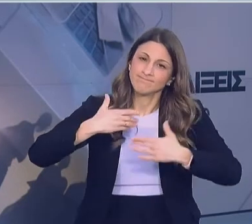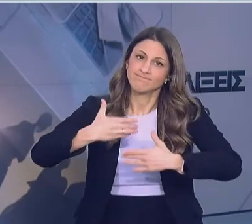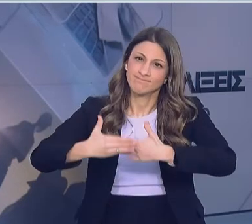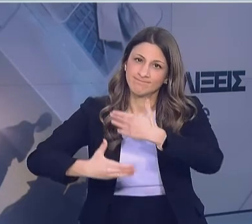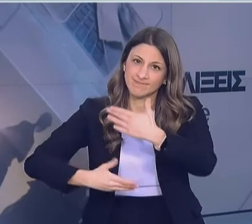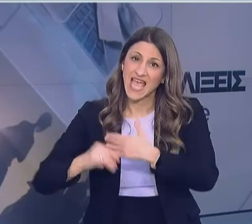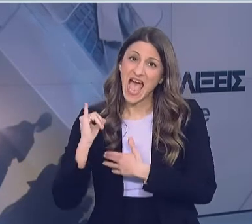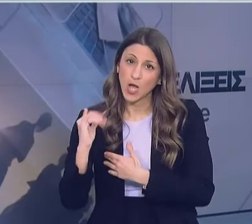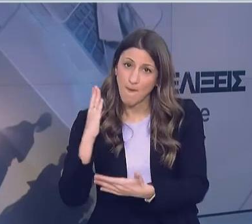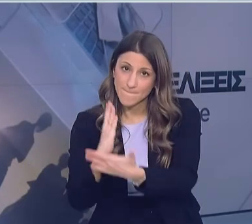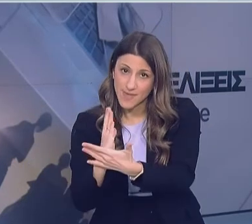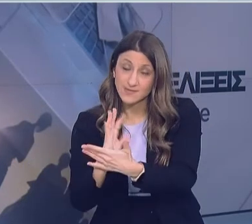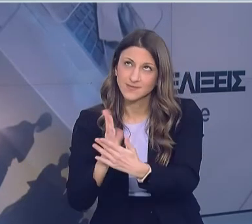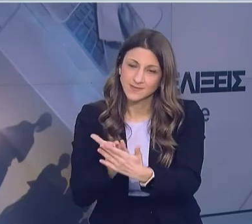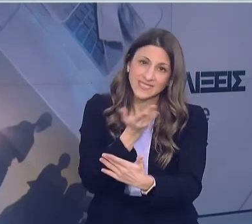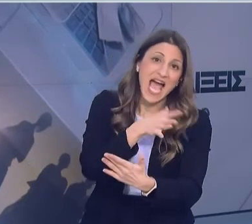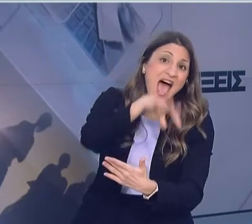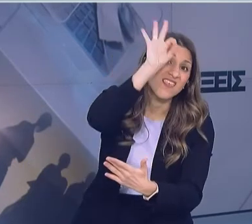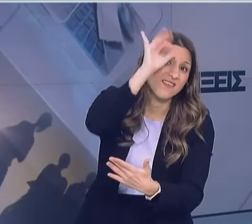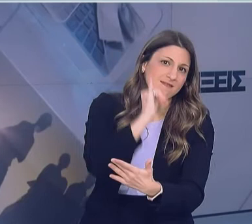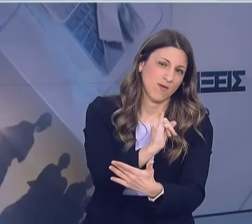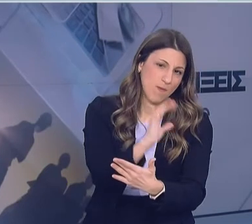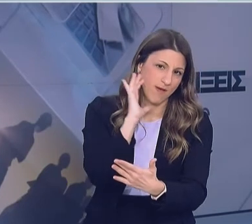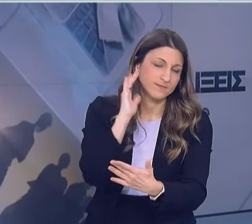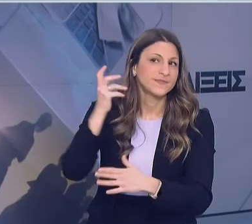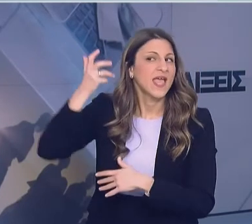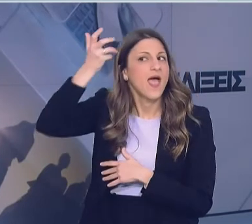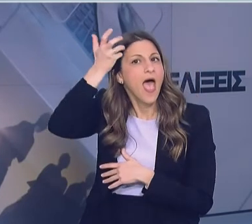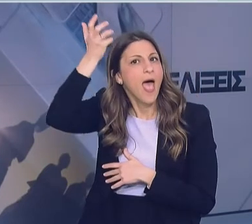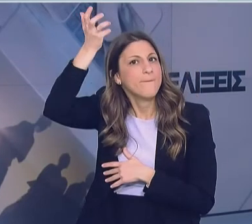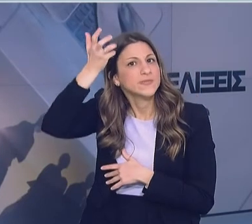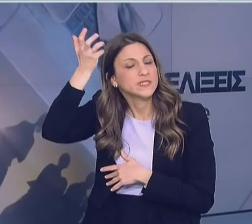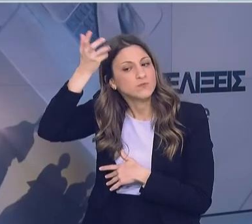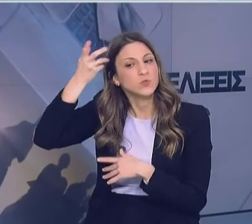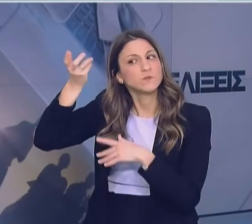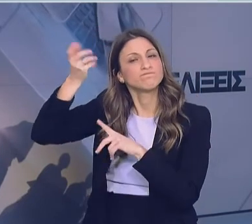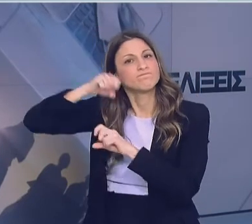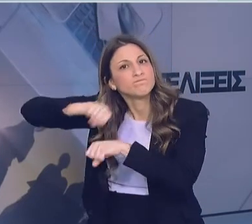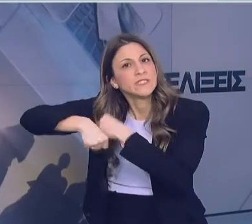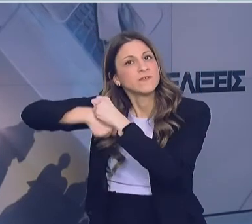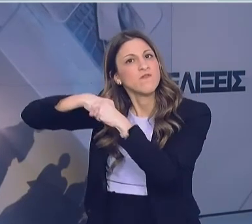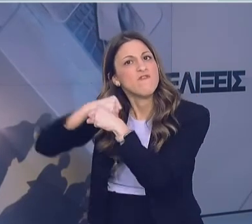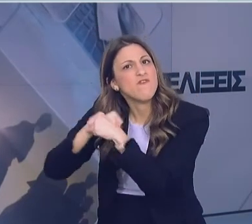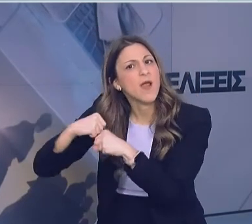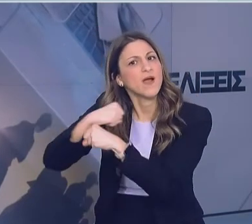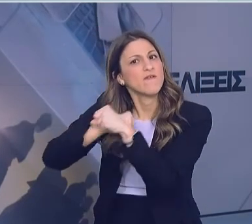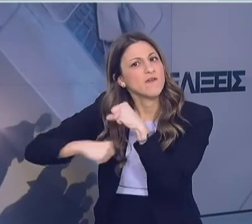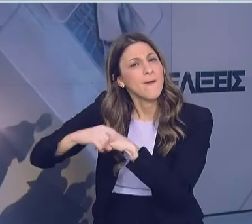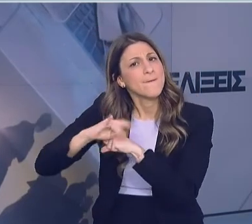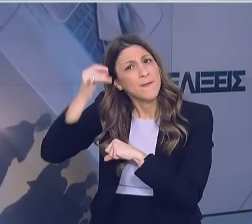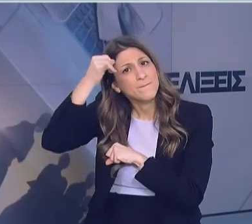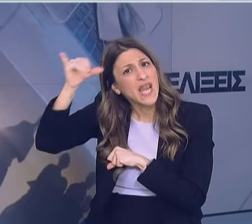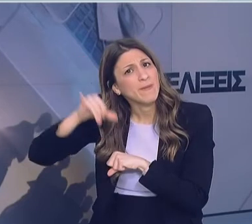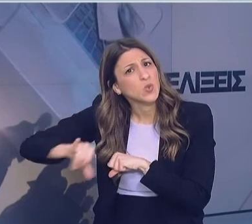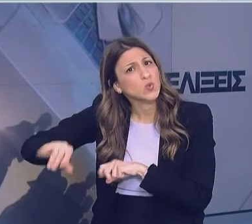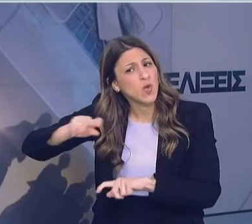το οριστικό τέλος. Τα φάρμακα, είδατε, η επιστήμη κάνει προσπάθειες. Ήδη οι μελέτες των πειραματοζώων, οι οποίες θα